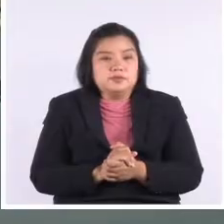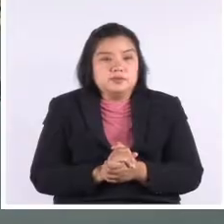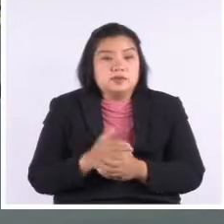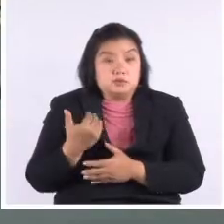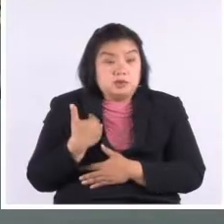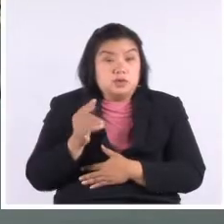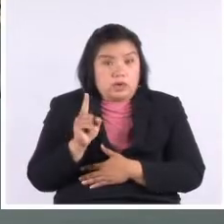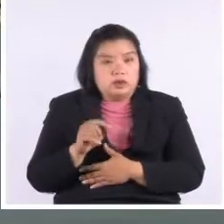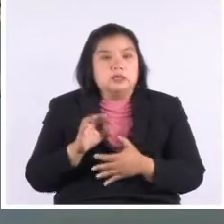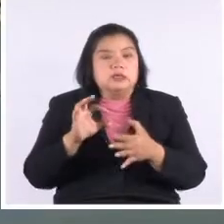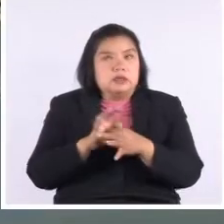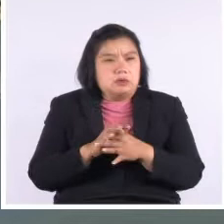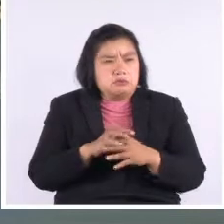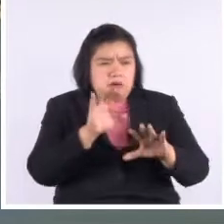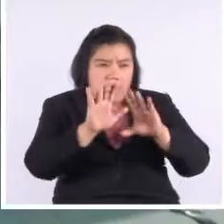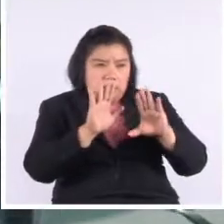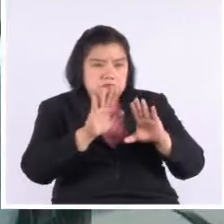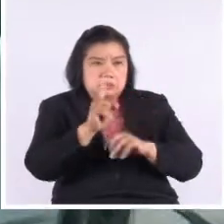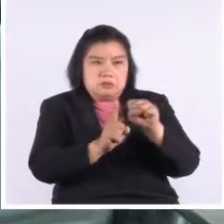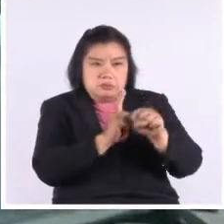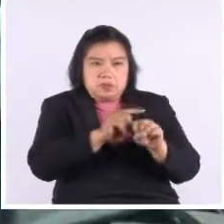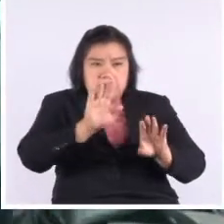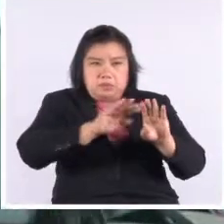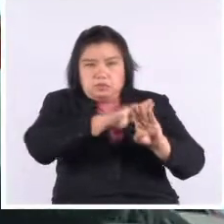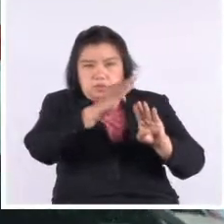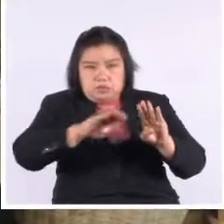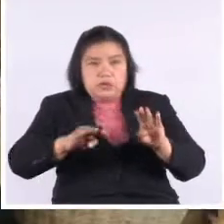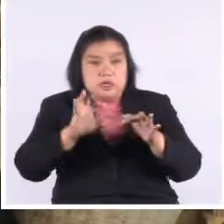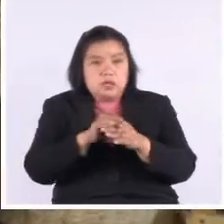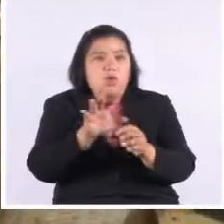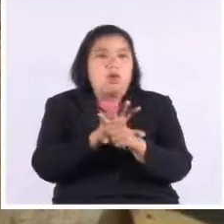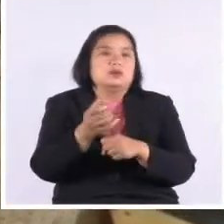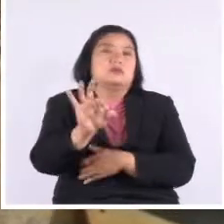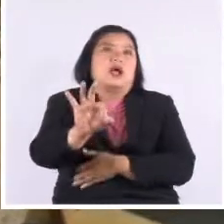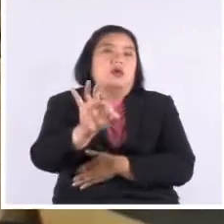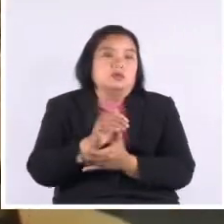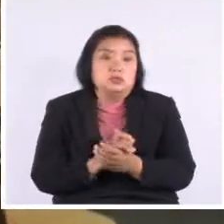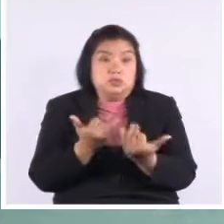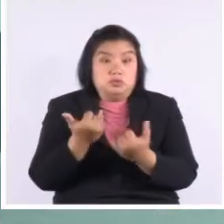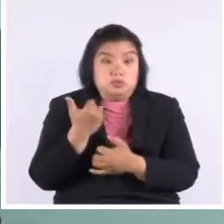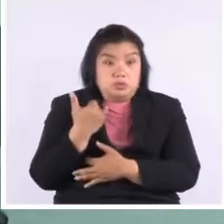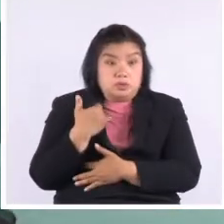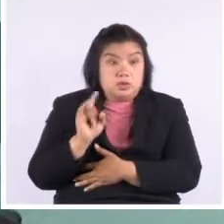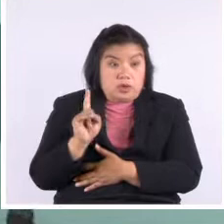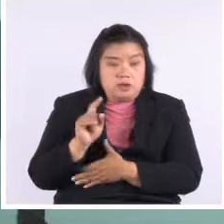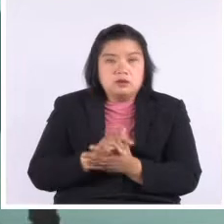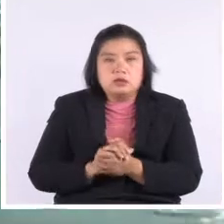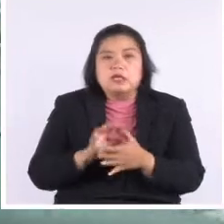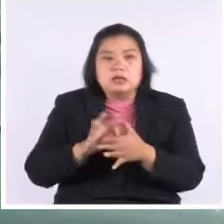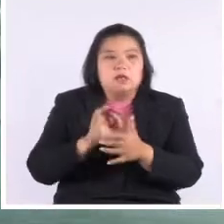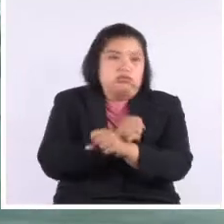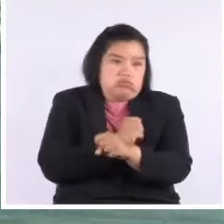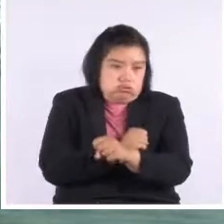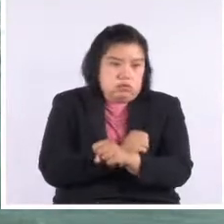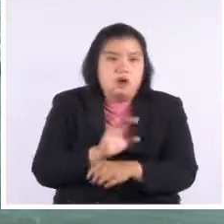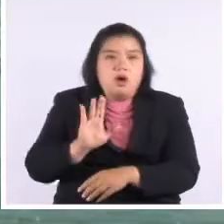หดตัวลงเมื่อเทียบกับปีที่ผ่านมาเนื่องจากการระบาดและรอบใหม่ของขุด9เป็นการติดเชื้อภายในประเทศที่มาจากนักแรงงานต่างด้าว